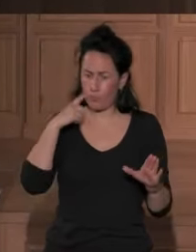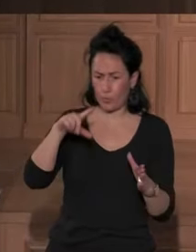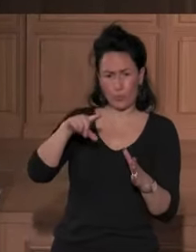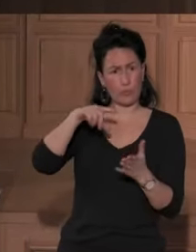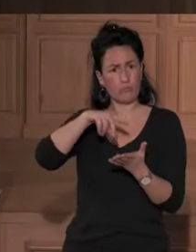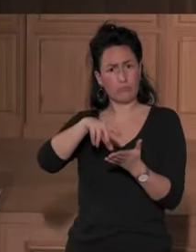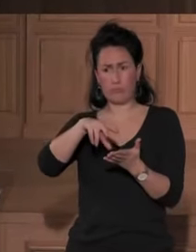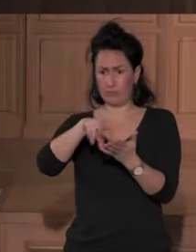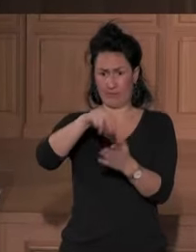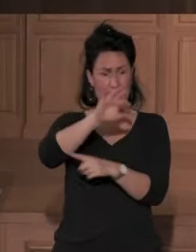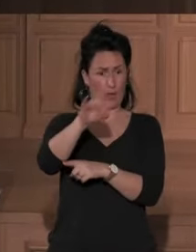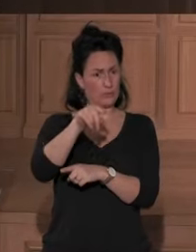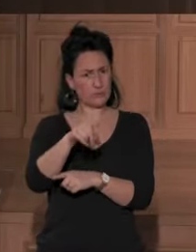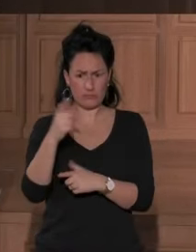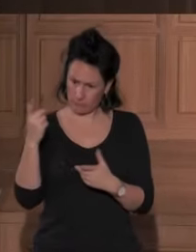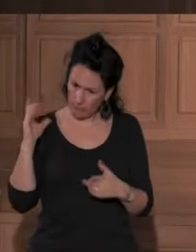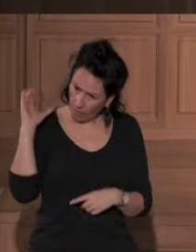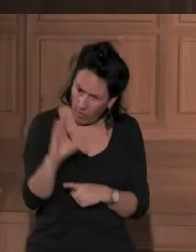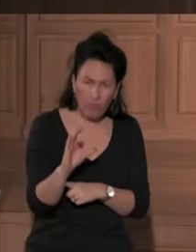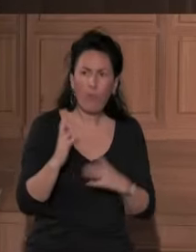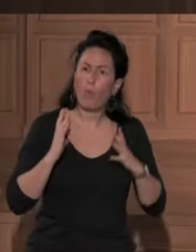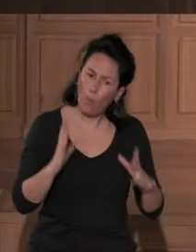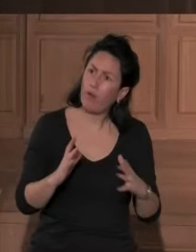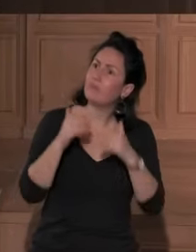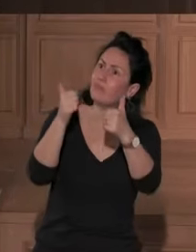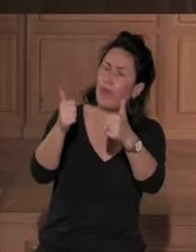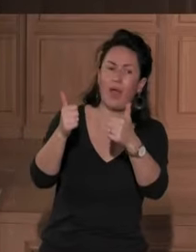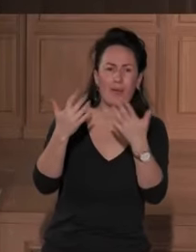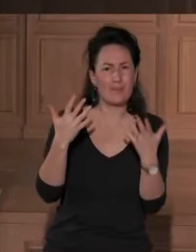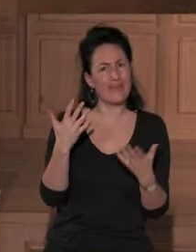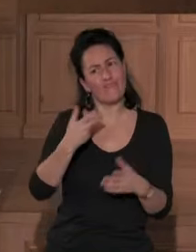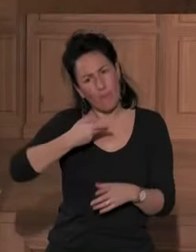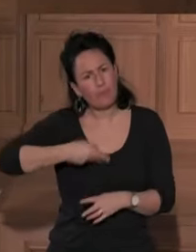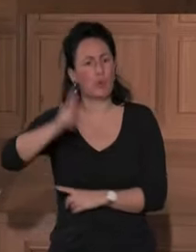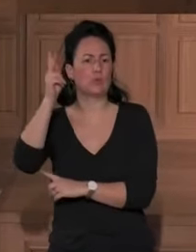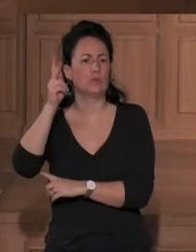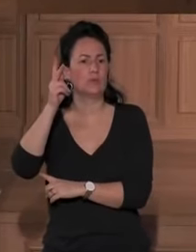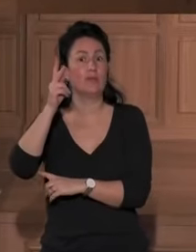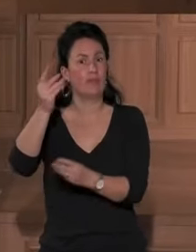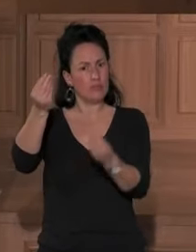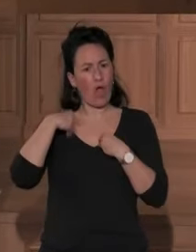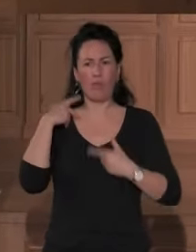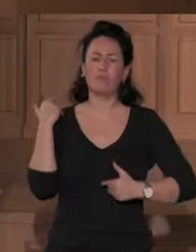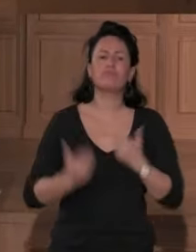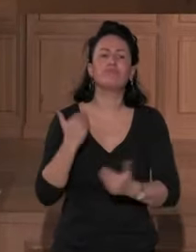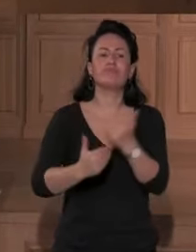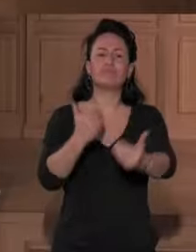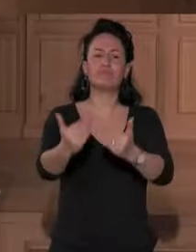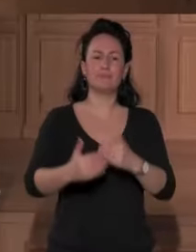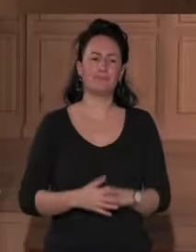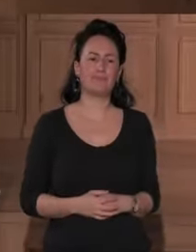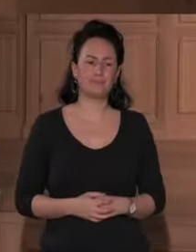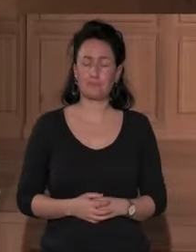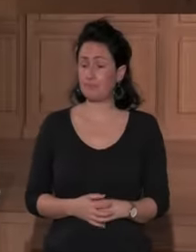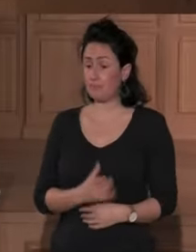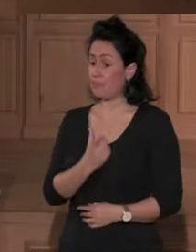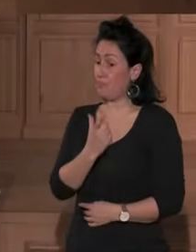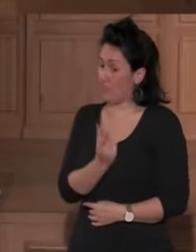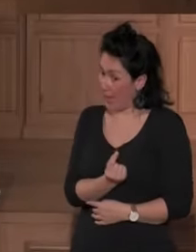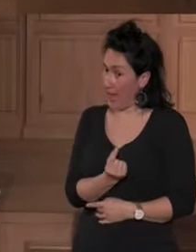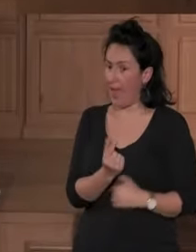très bien. Mais ça, il en faut plus. Parce qu'avec ça, nous, on va très vite. On peut avancer. La paire aidance peut-elle être une